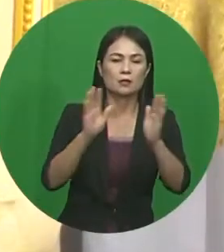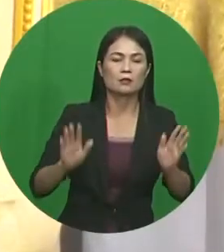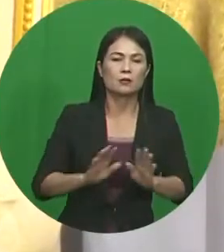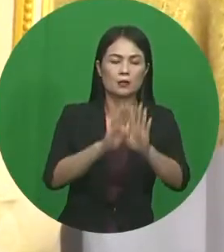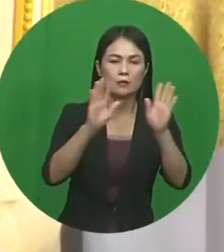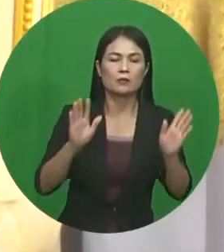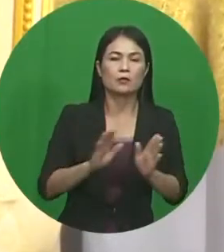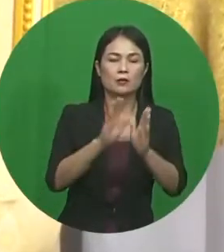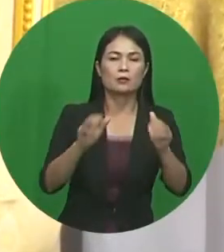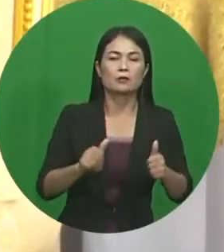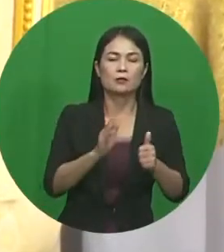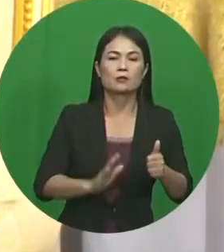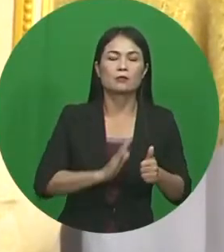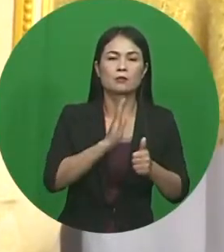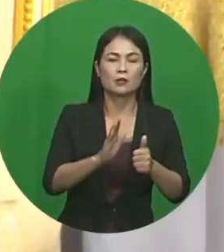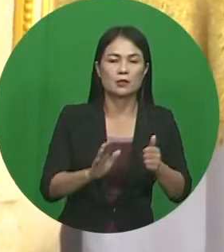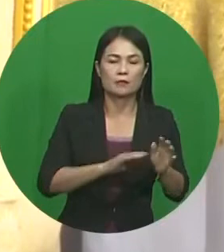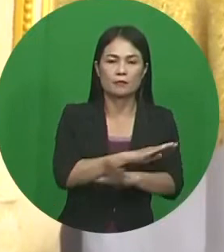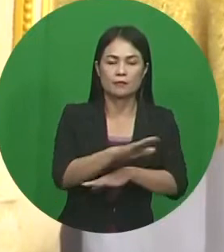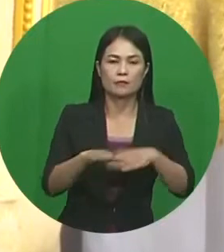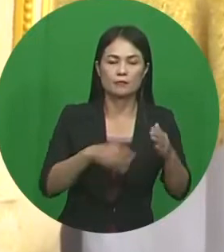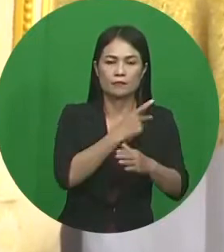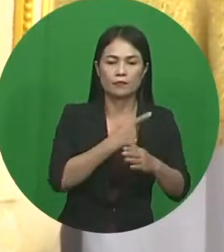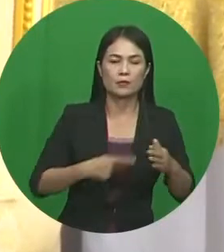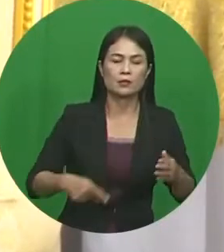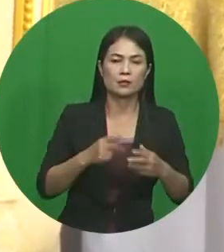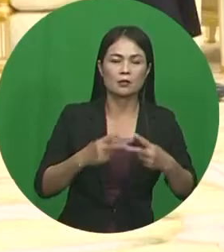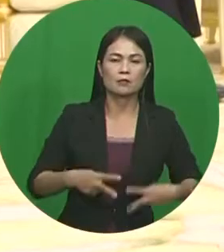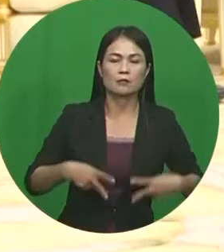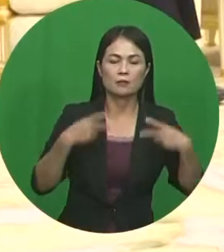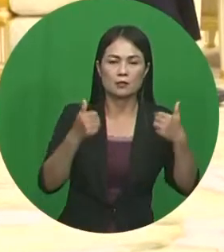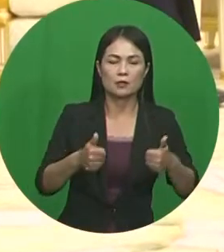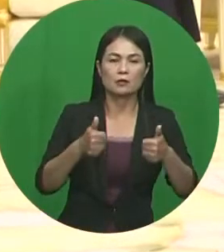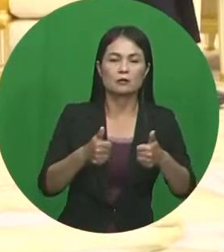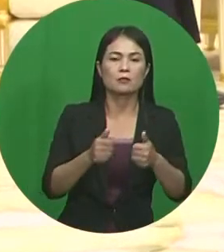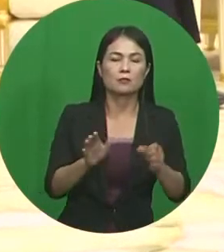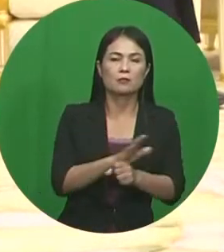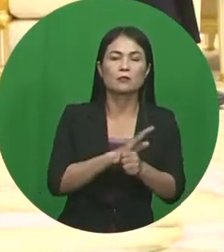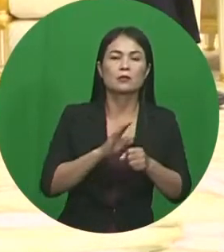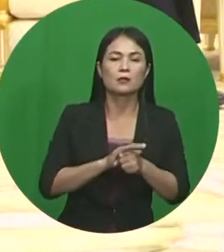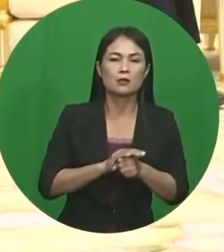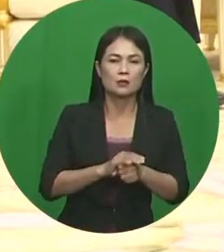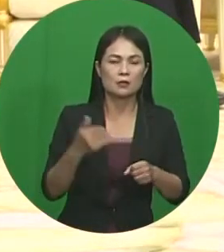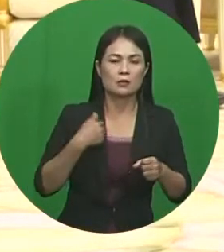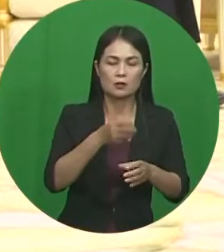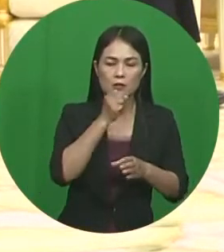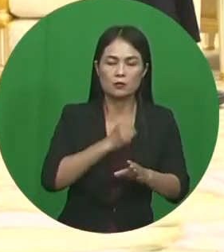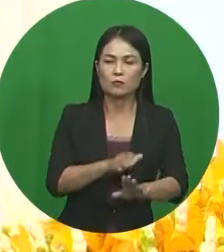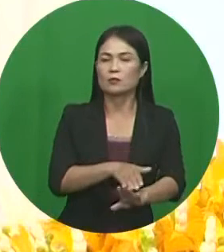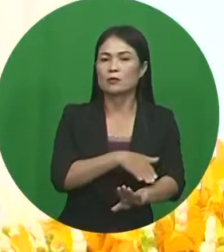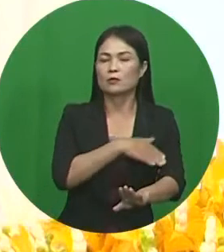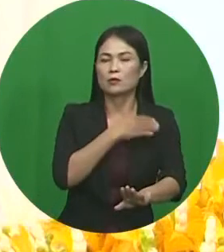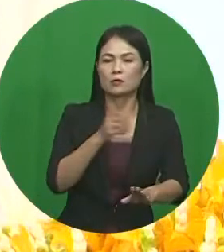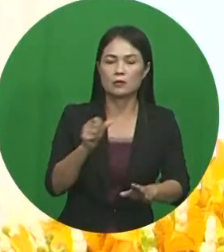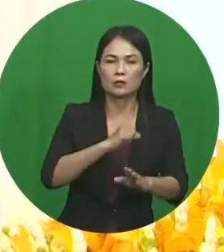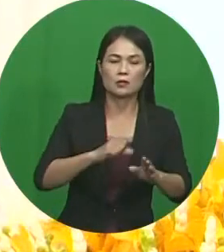ជ័យមង្គលព្រះបរមសុខគ្រប់ប្រការមានព្រះរាជសុខុមាលភាពដ៏ល្អបរិបូរណ៍និងមានព្រះជន្មយឺនយូរជាង